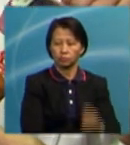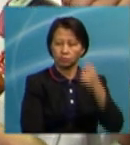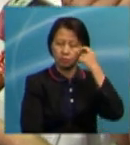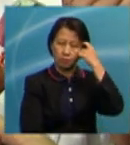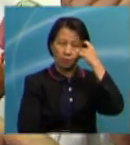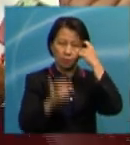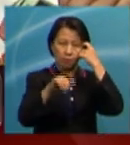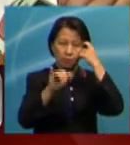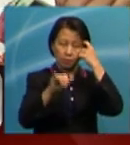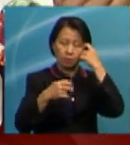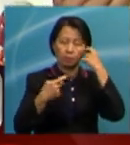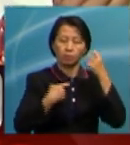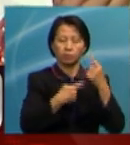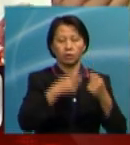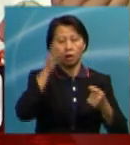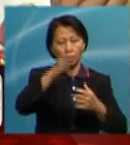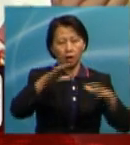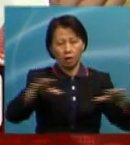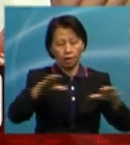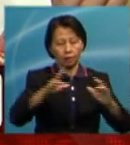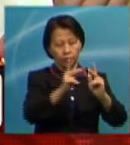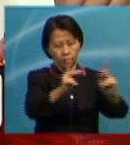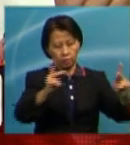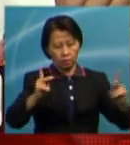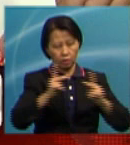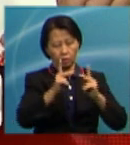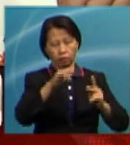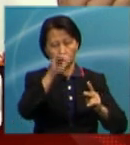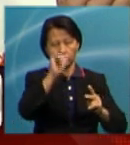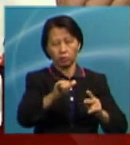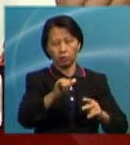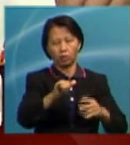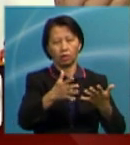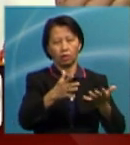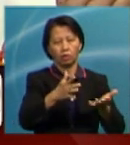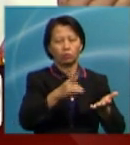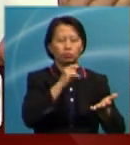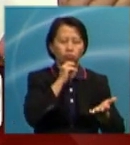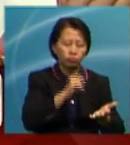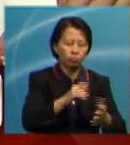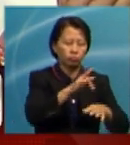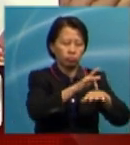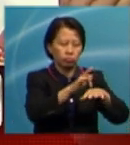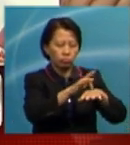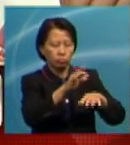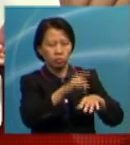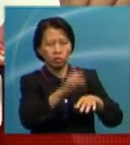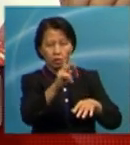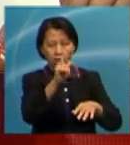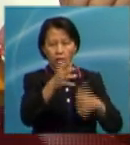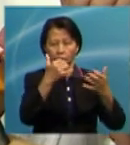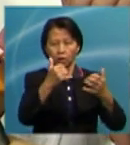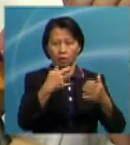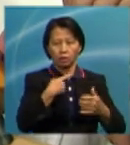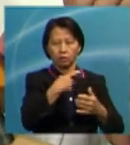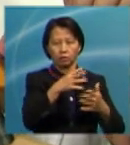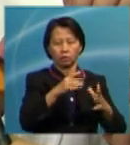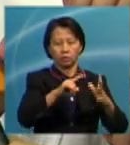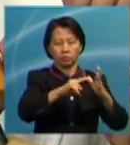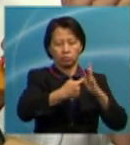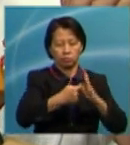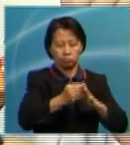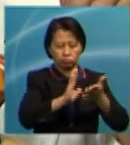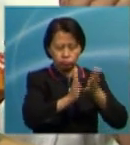yang kita akan laksanakan di kawasan-kawasan yang usang di Kuala Lumpur di mana kita hendak regenerate